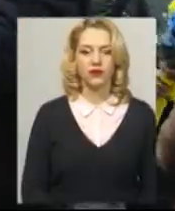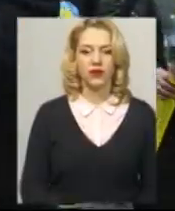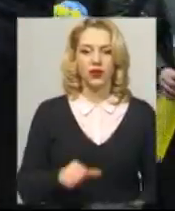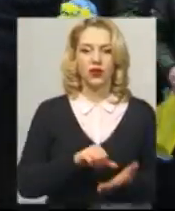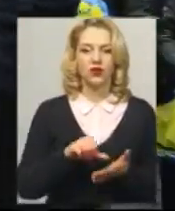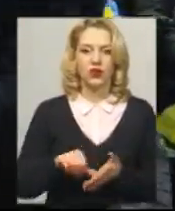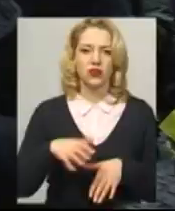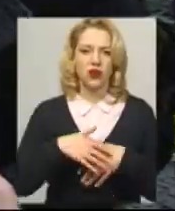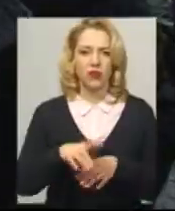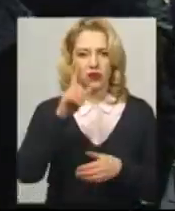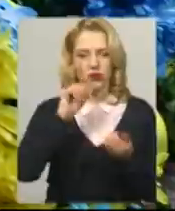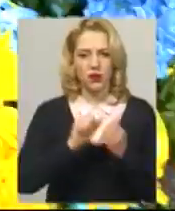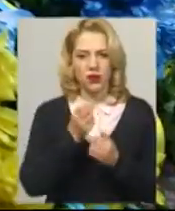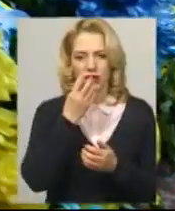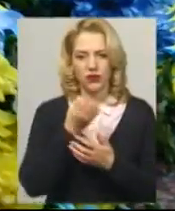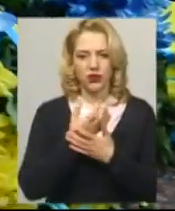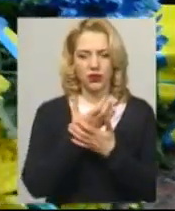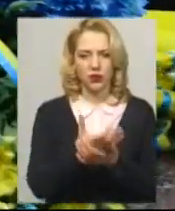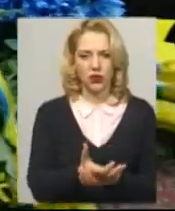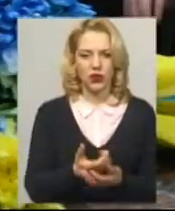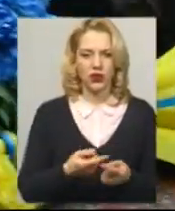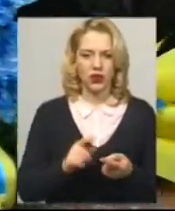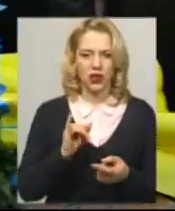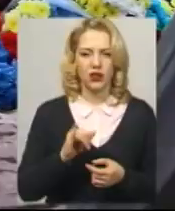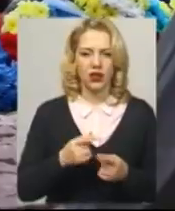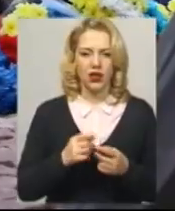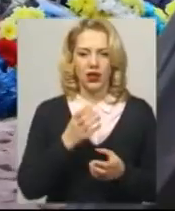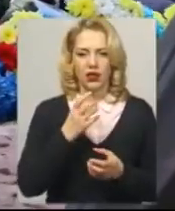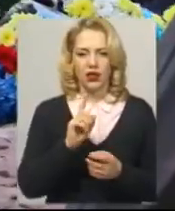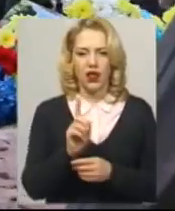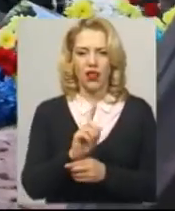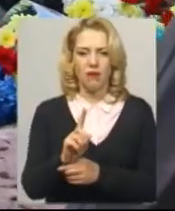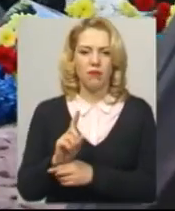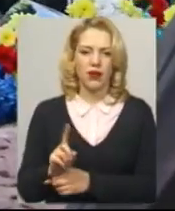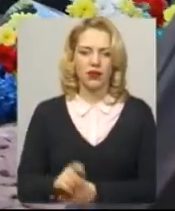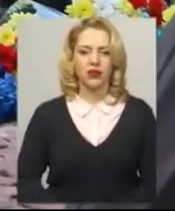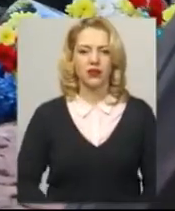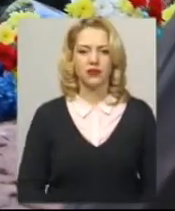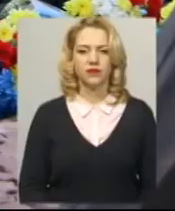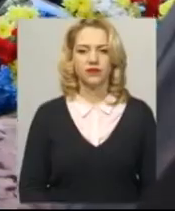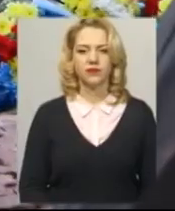Учасники маршу пам'яті поклали до пам'ятника Героїв Небесної Сотні квіти та лампадки.